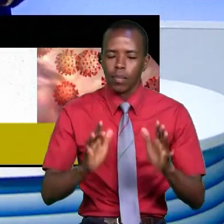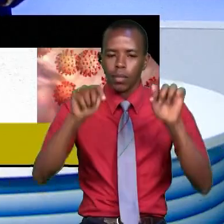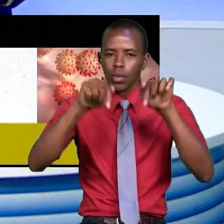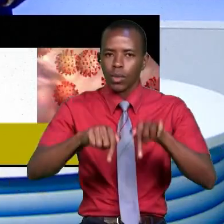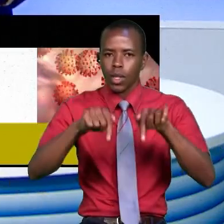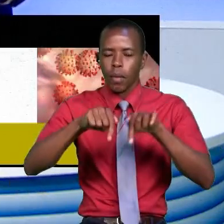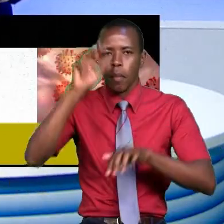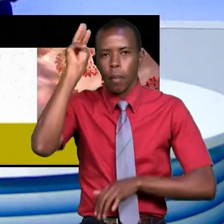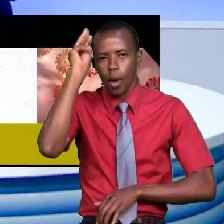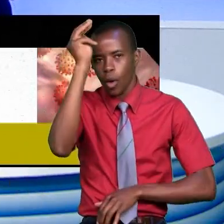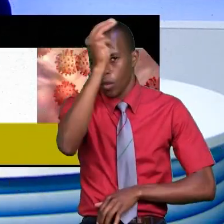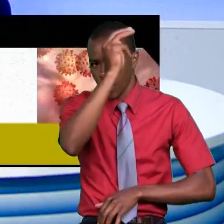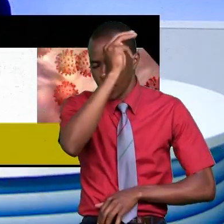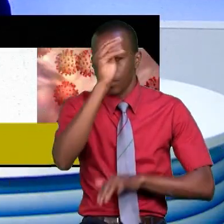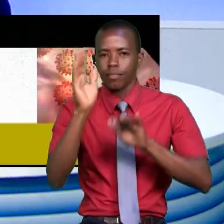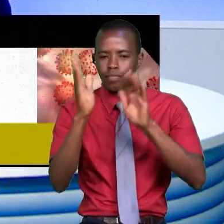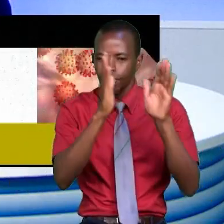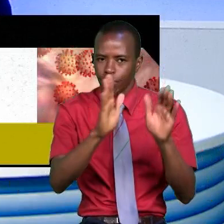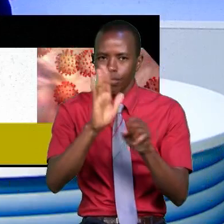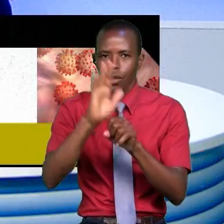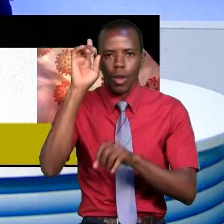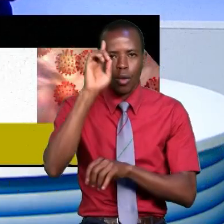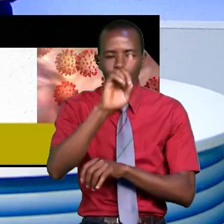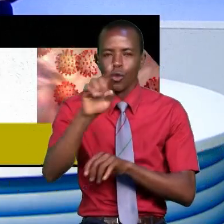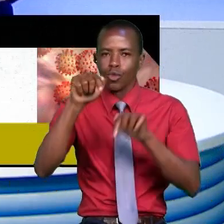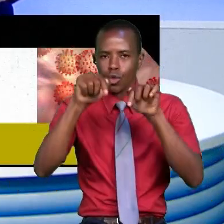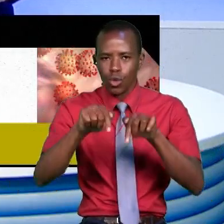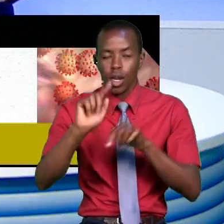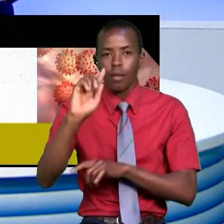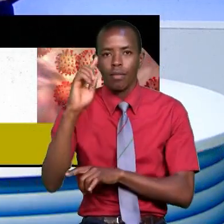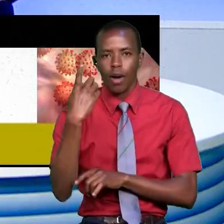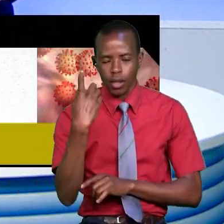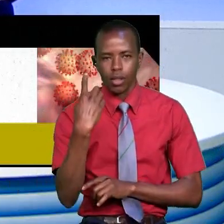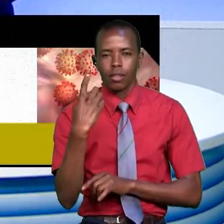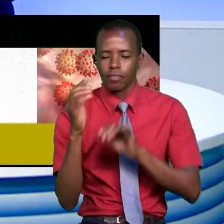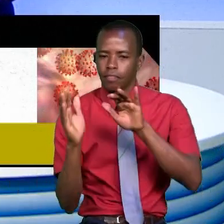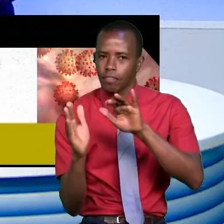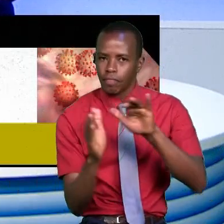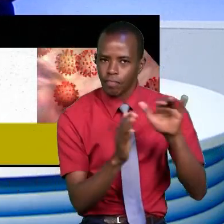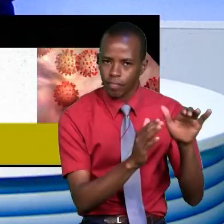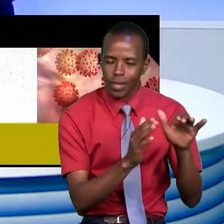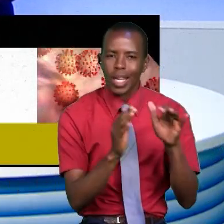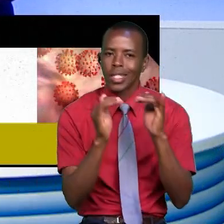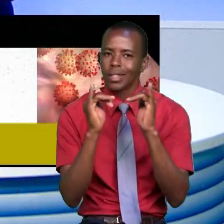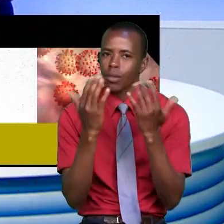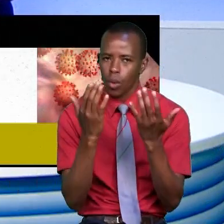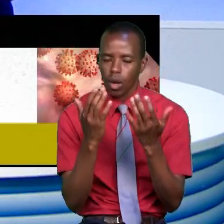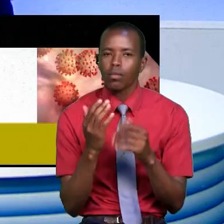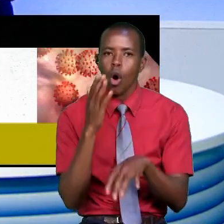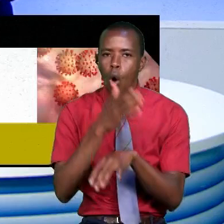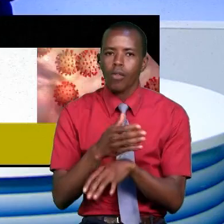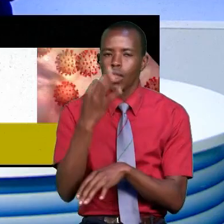akiwa ni Michael Maithia. Tuna mengi ambayo tumekuandalia jioni ya leo, lakini kwanza tuanze na taarifa hii ambapo watu zaidi ya